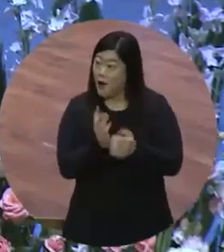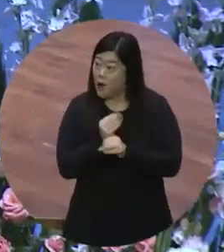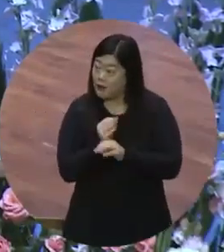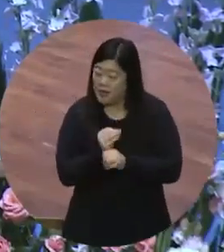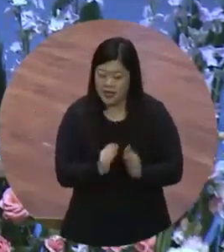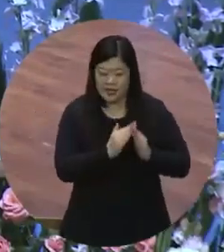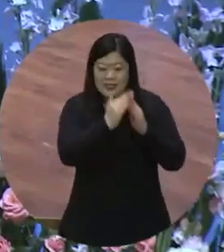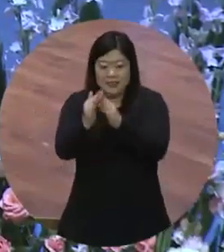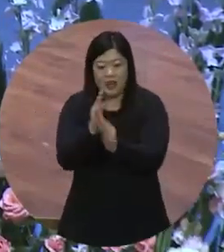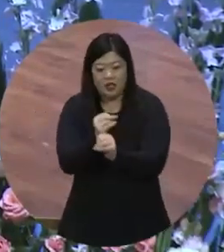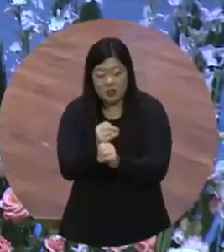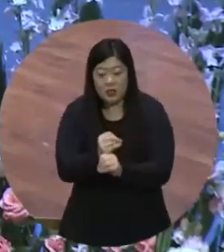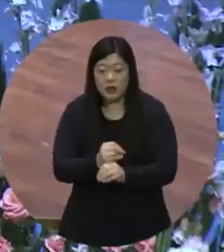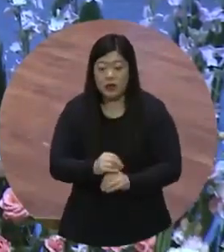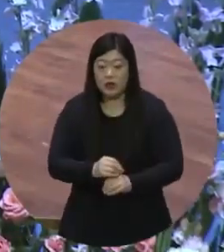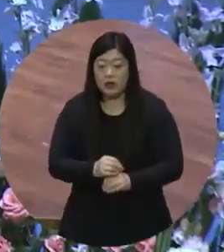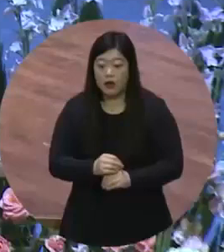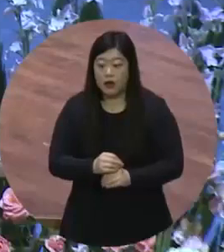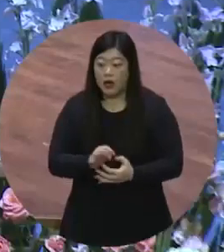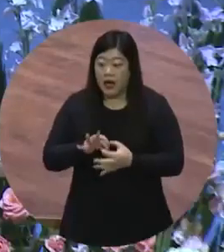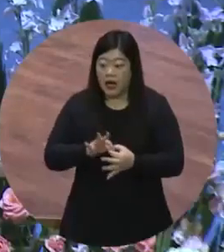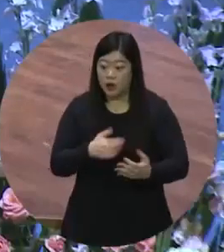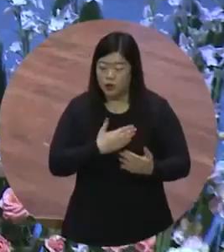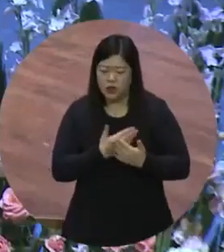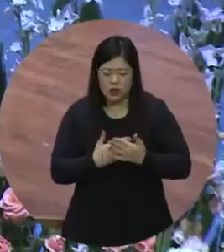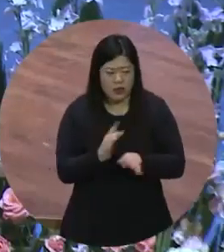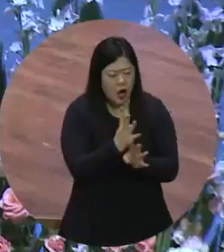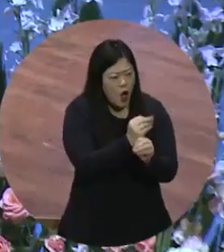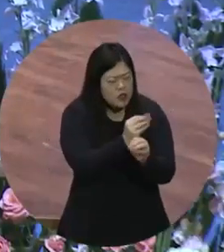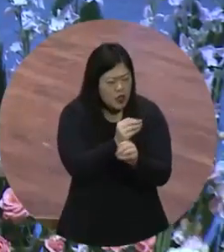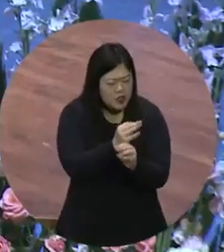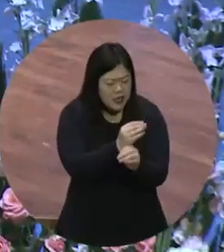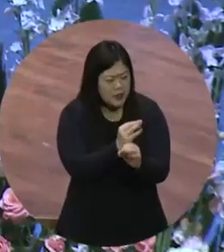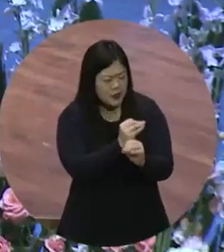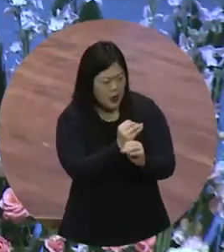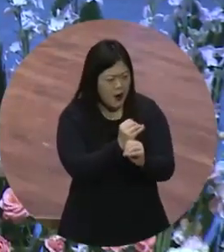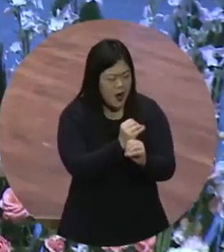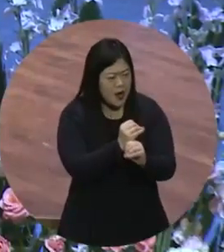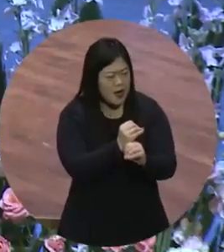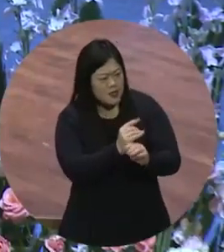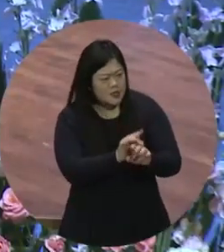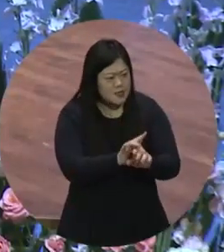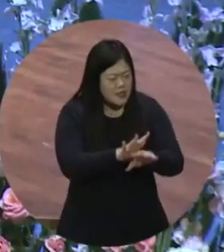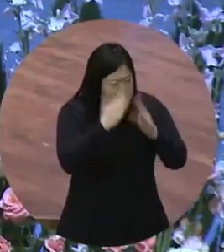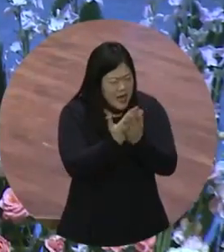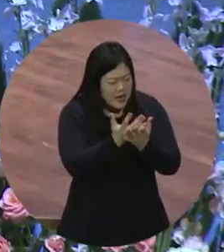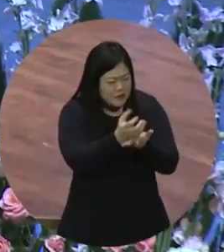되겠냐? 전부 다 불안 속에 사는 모습들이.